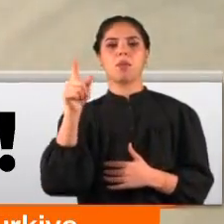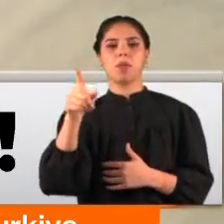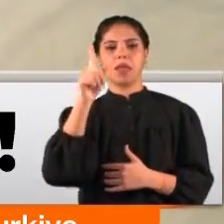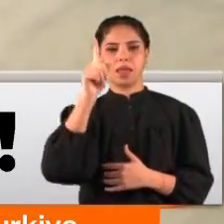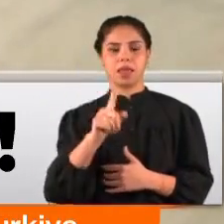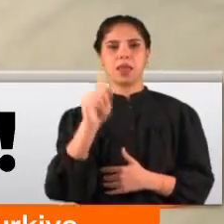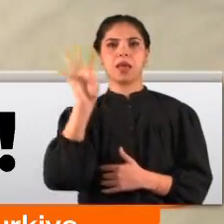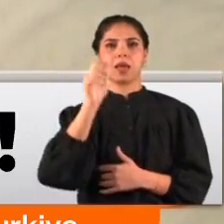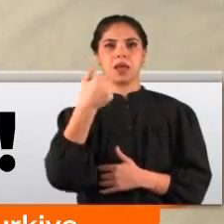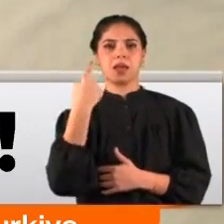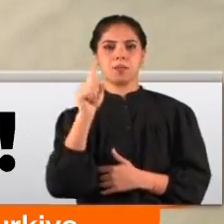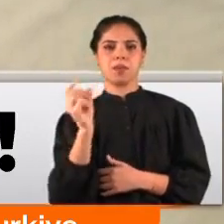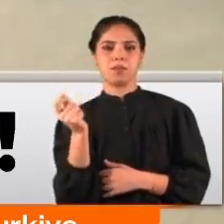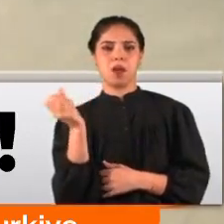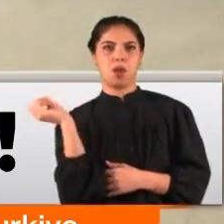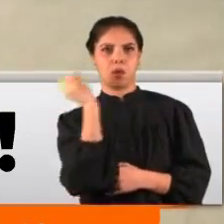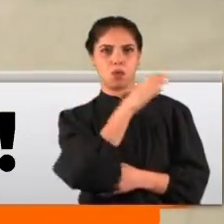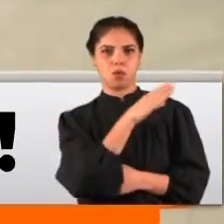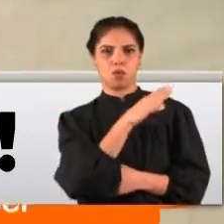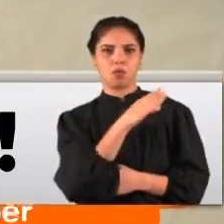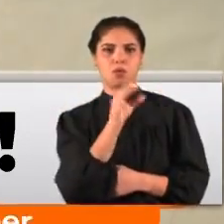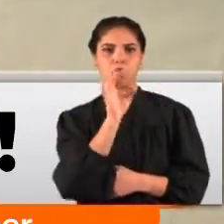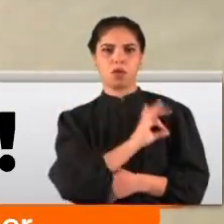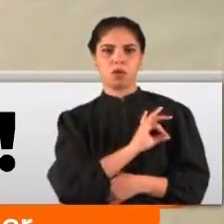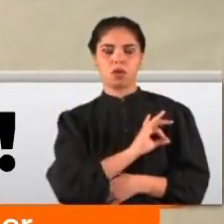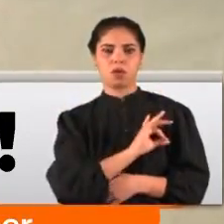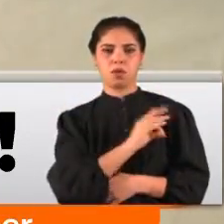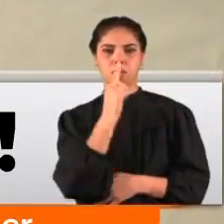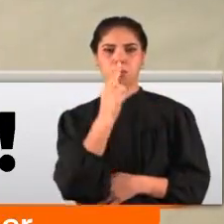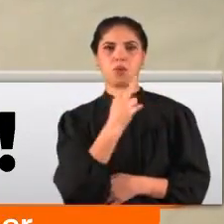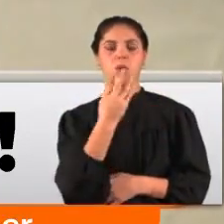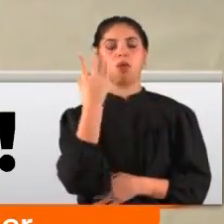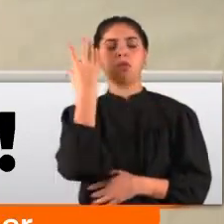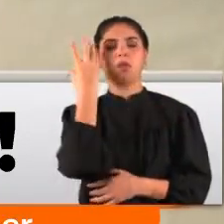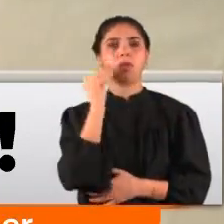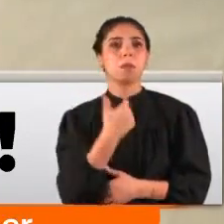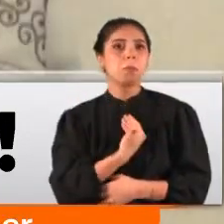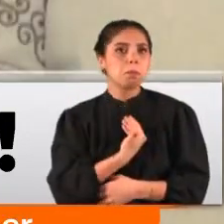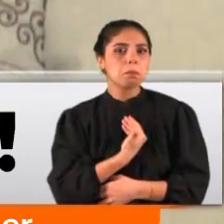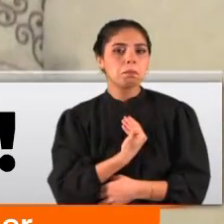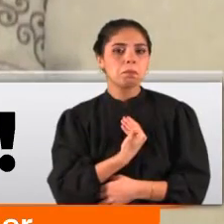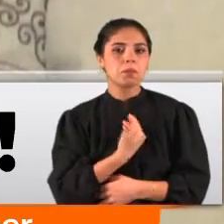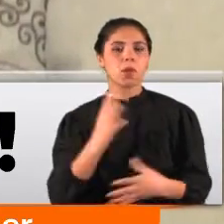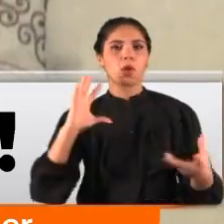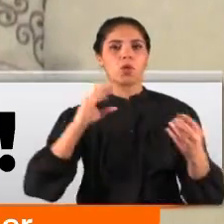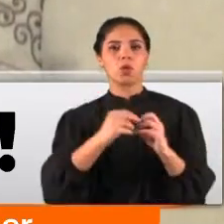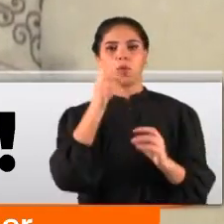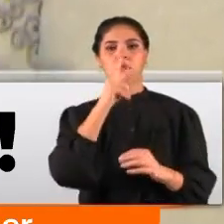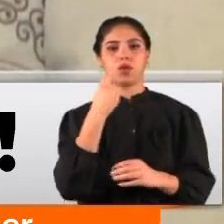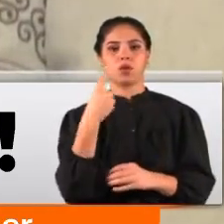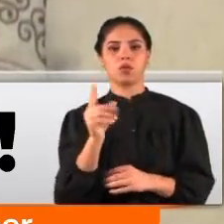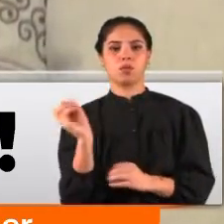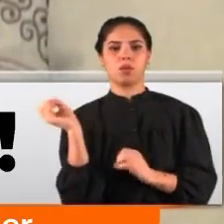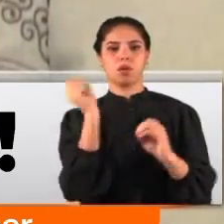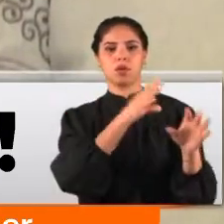etapta 46 bin lira bunu havale yaptım. Bana kar geldi. Dolandırılacağım hiç aklıma gelmezdi. Toplamda ben 200 bin lira gönderdim.